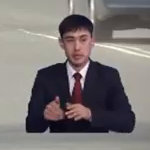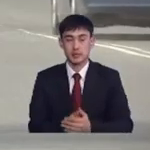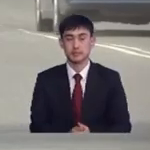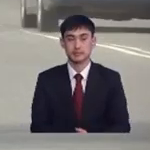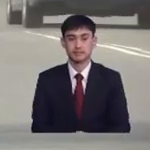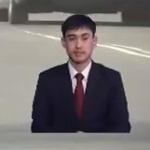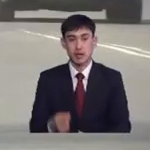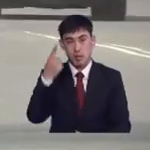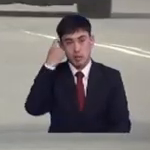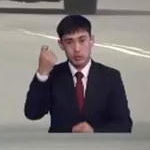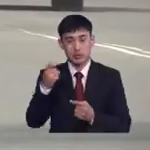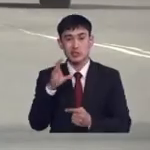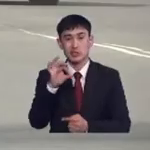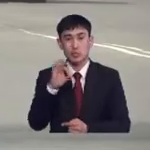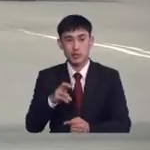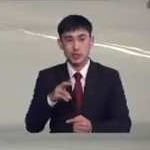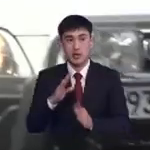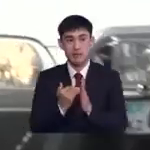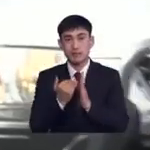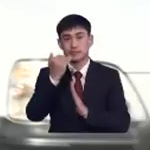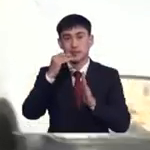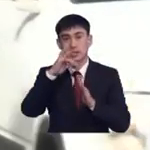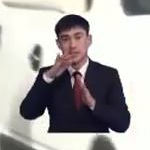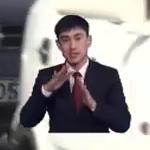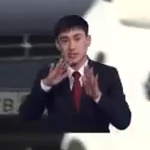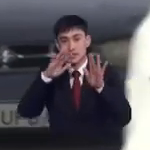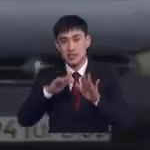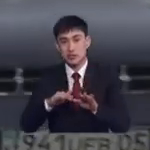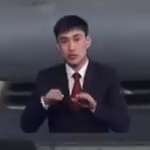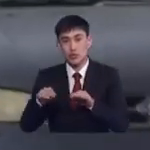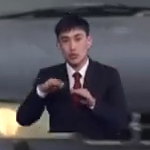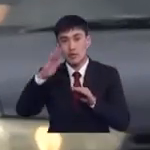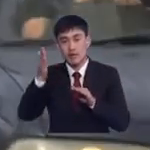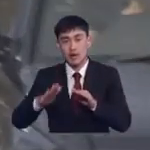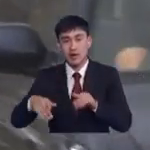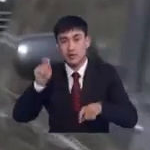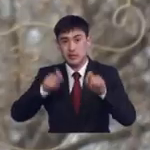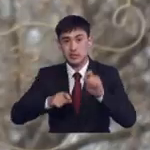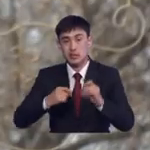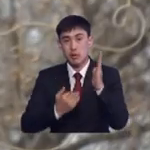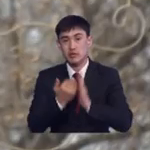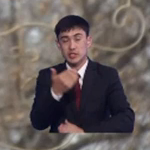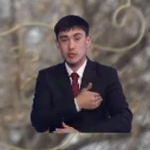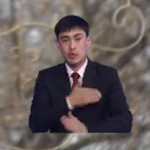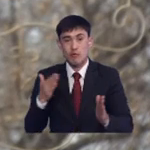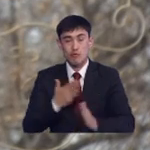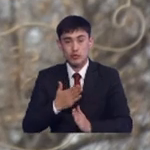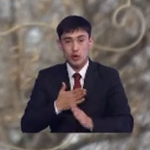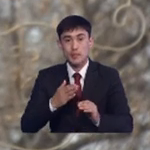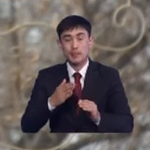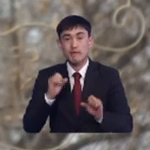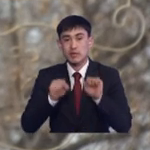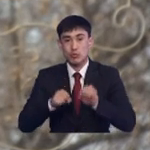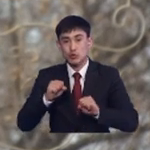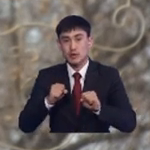По прогнозу синоптиков, беря во внимание высоту снежного покрова в горах, дожди и повышение температуры воздуха в области ЖТСУ, возможно